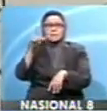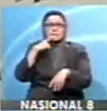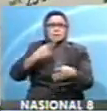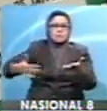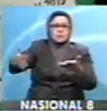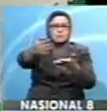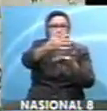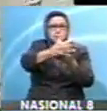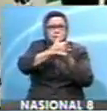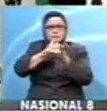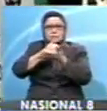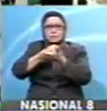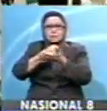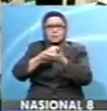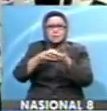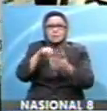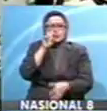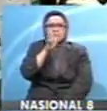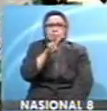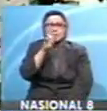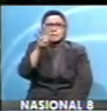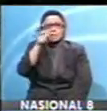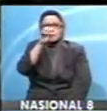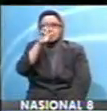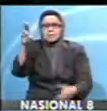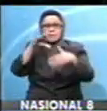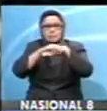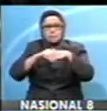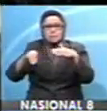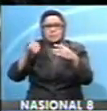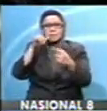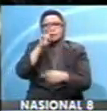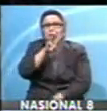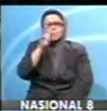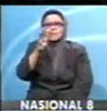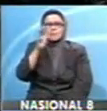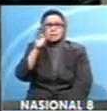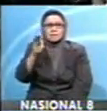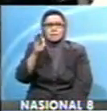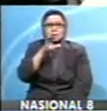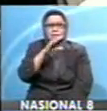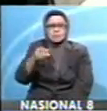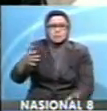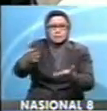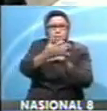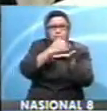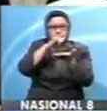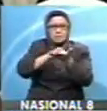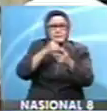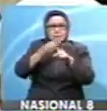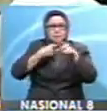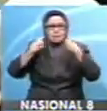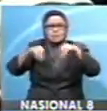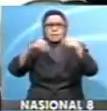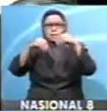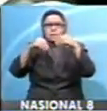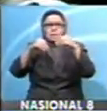mengutip r40000 kepada tabung hidupan liar dunia WWF kutipan tersebut diperoleh daripada hasil jualan yang